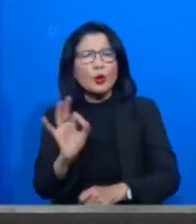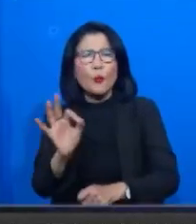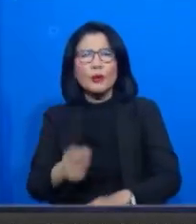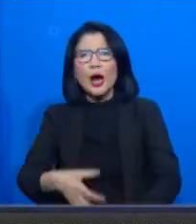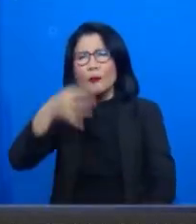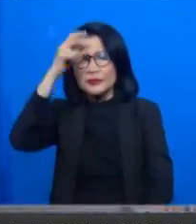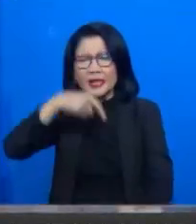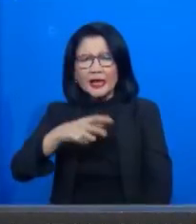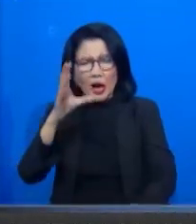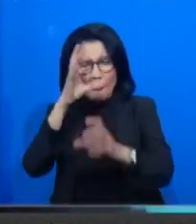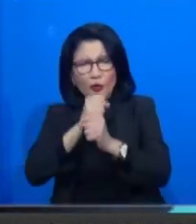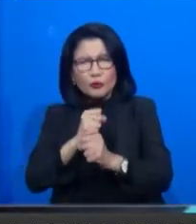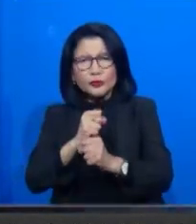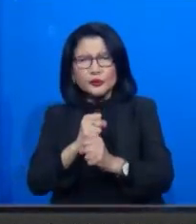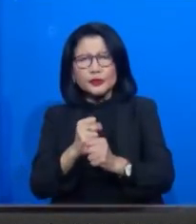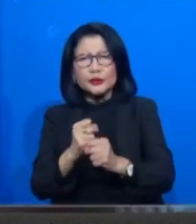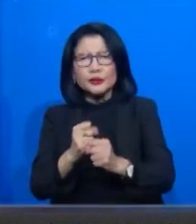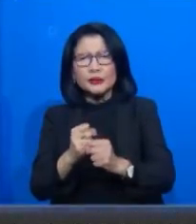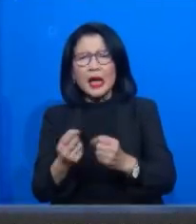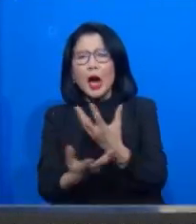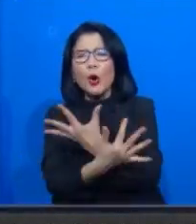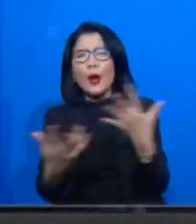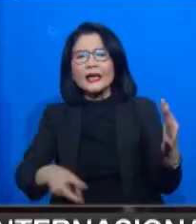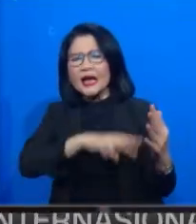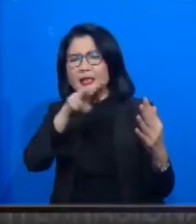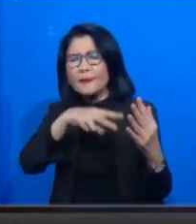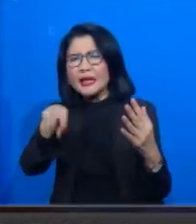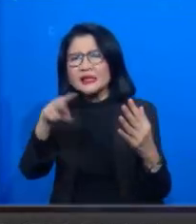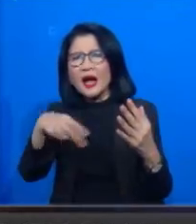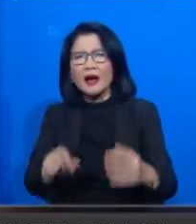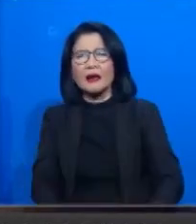kini berfokus memeriksa warga sekitar tempat kejadian.